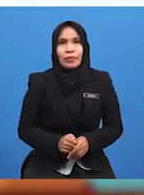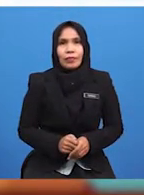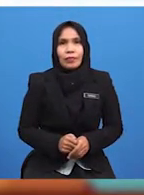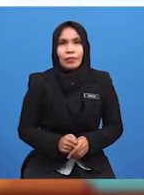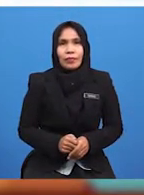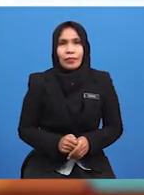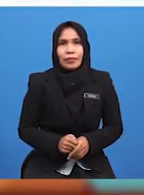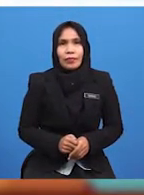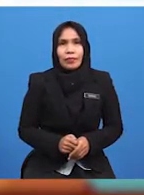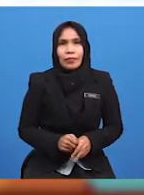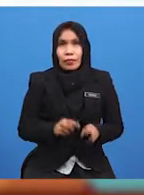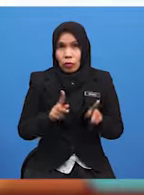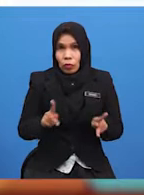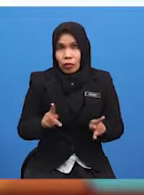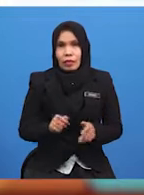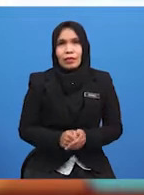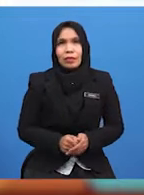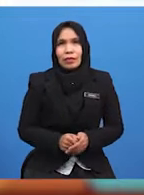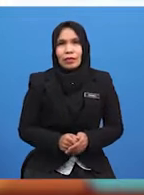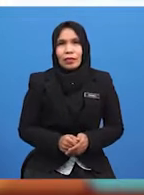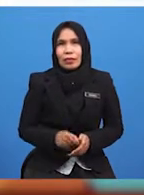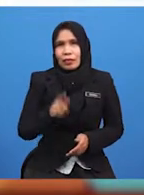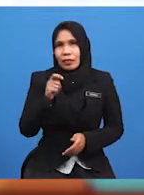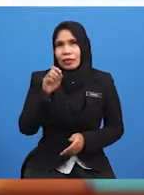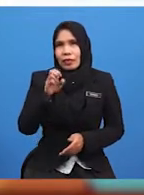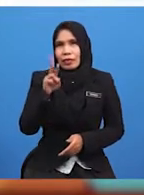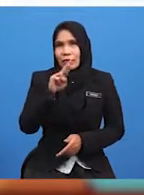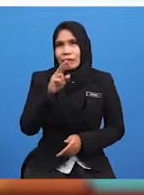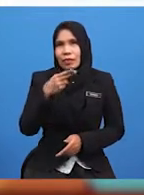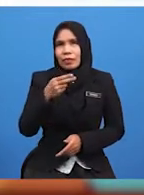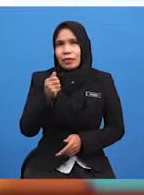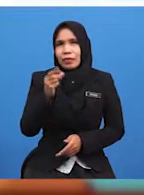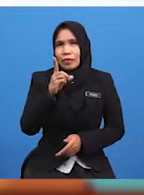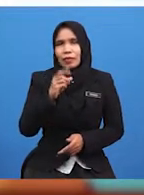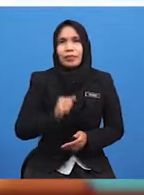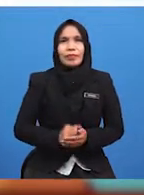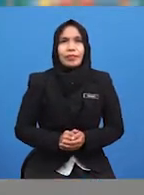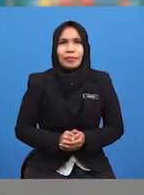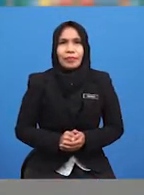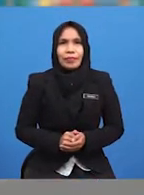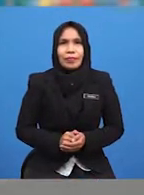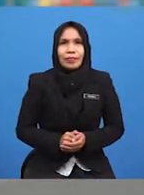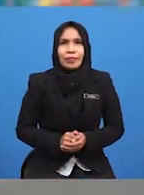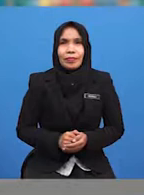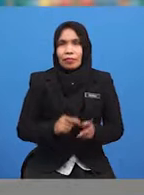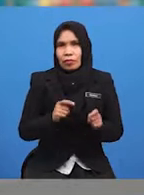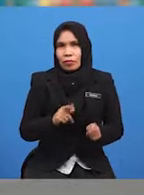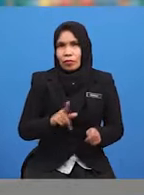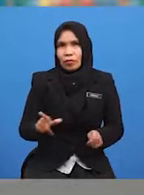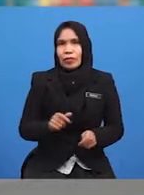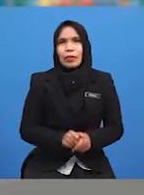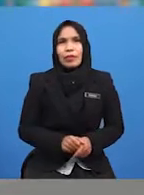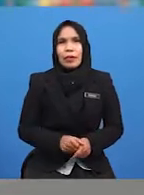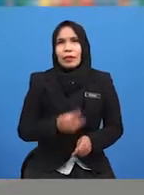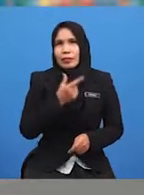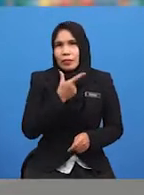fase seorang Wakil British adalah terhadap dan ojo dibandingkan kuas seseorang presiden tentulah British